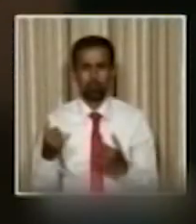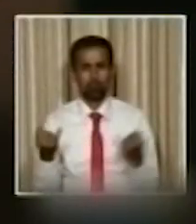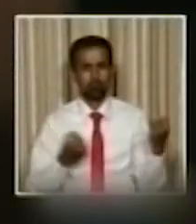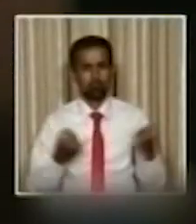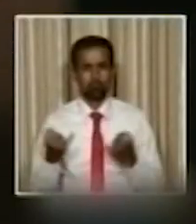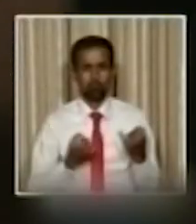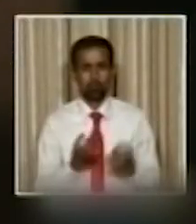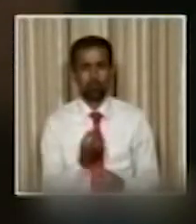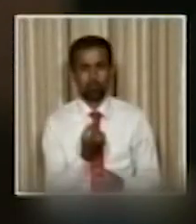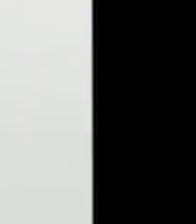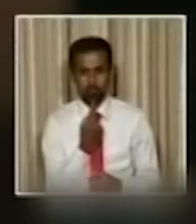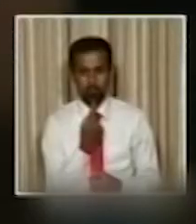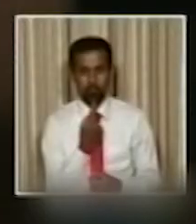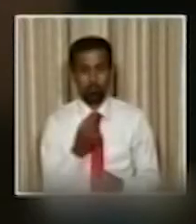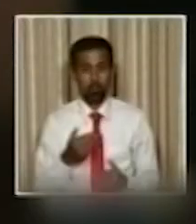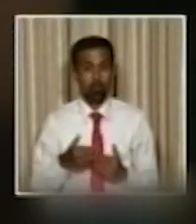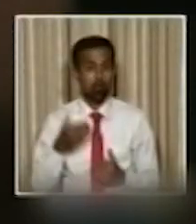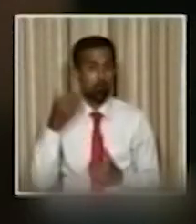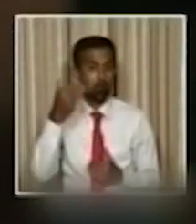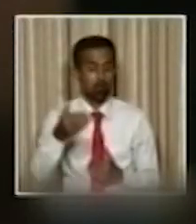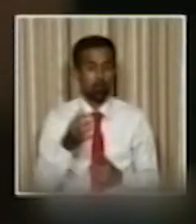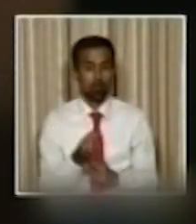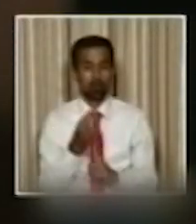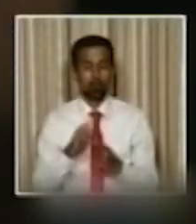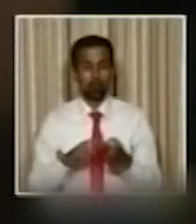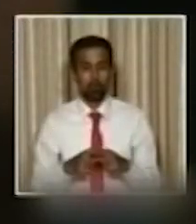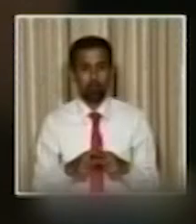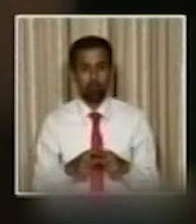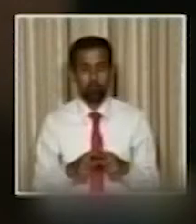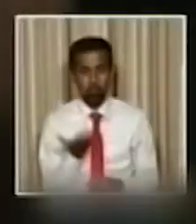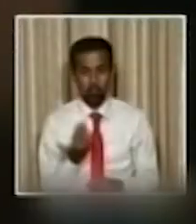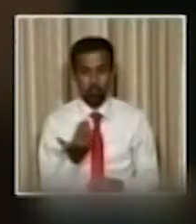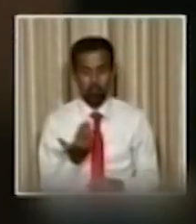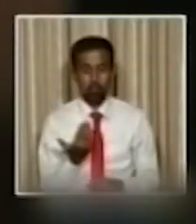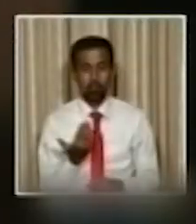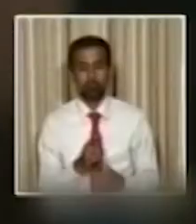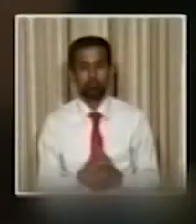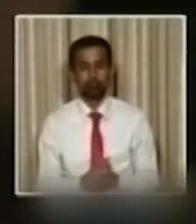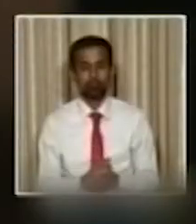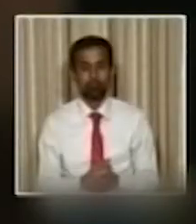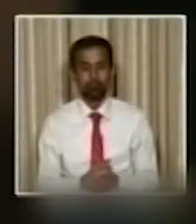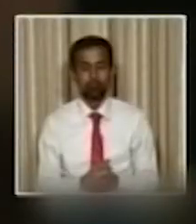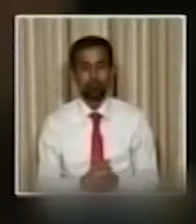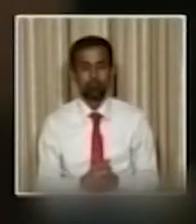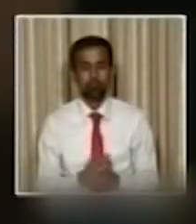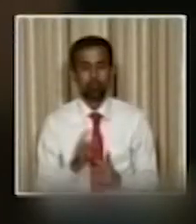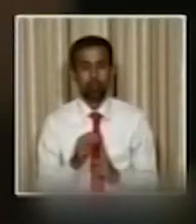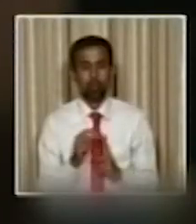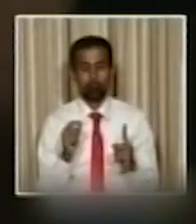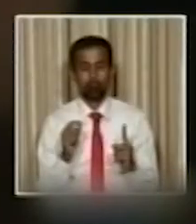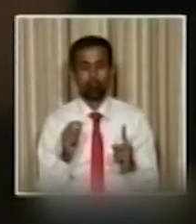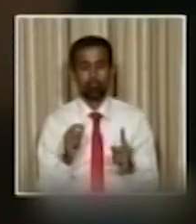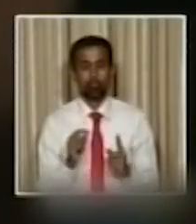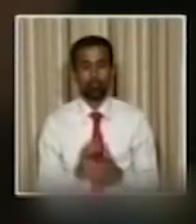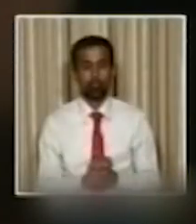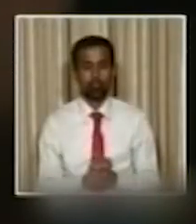அவர் எதிர்காலத்தில் ஒரு ஜனாதிபதி தேர்தலை எதிர்கொள்ள போகிறார் என்கிற ஒரு எண்ணம் இருக்கிறது. அதே போன்று கூட்டம் கூட்டமாக பாராளுமன்ற உறுப்பினர்களை வைத்துக் கொண்டிருந்த